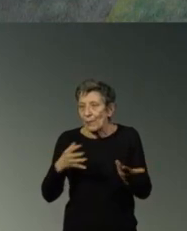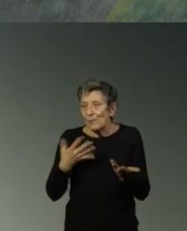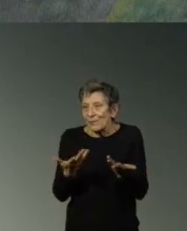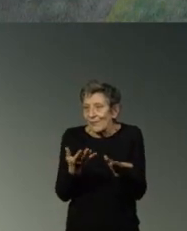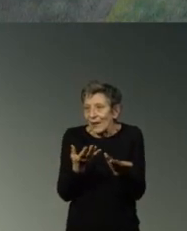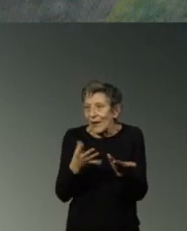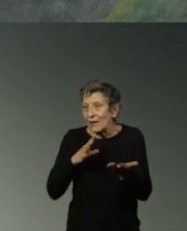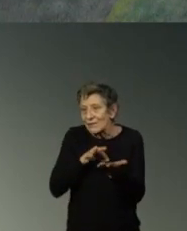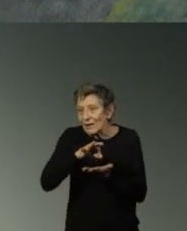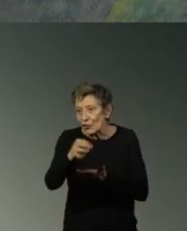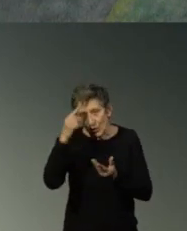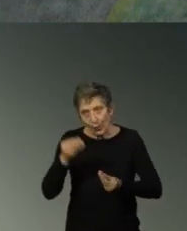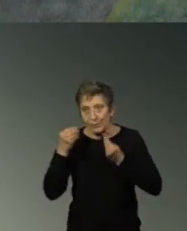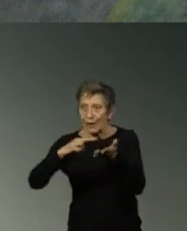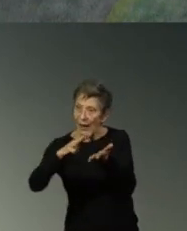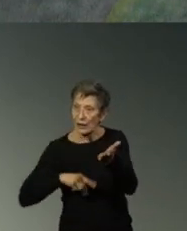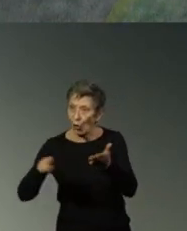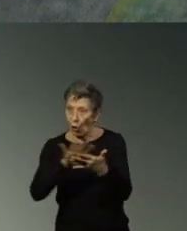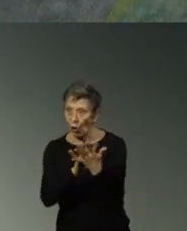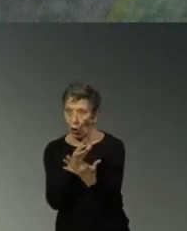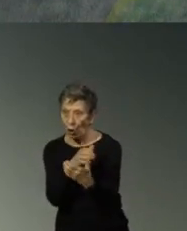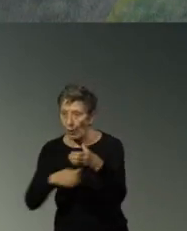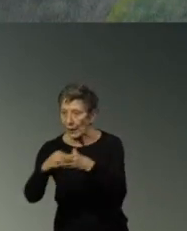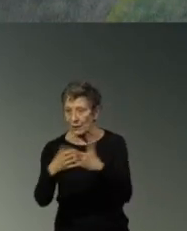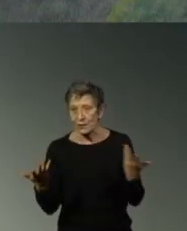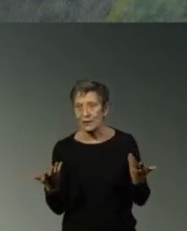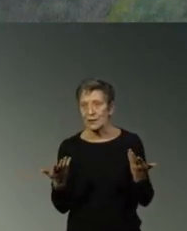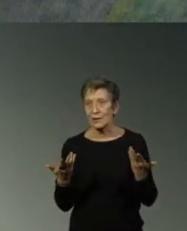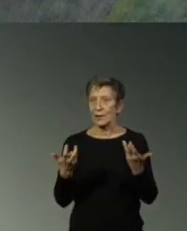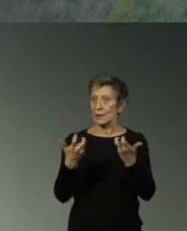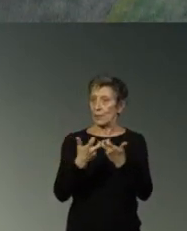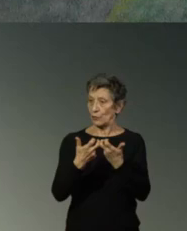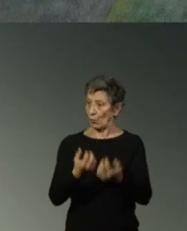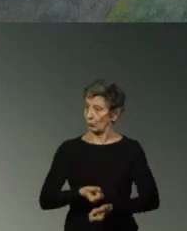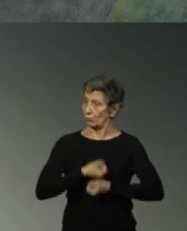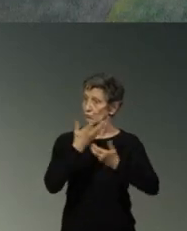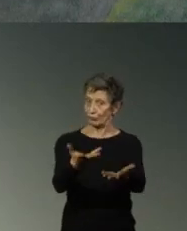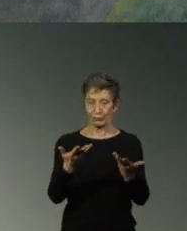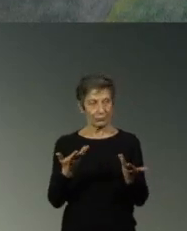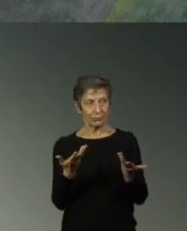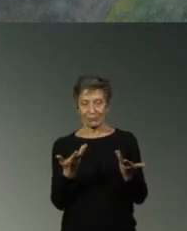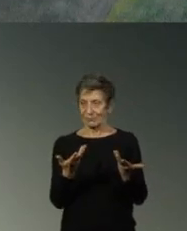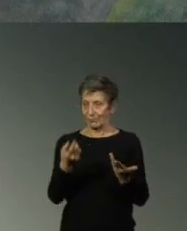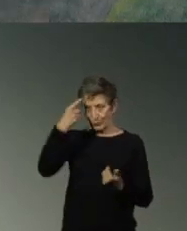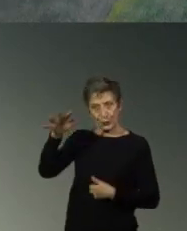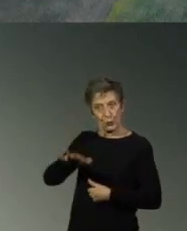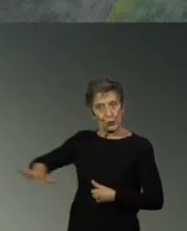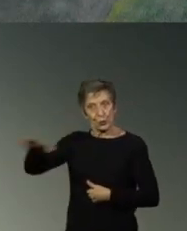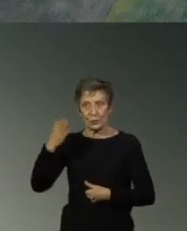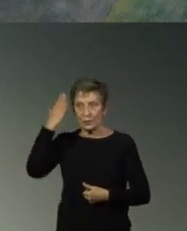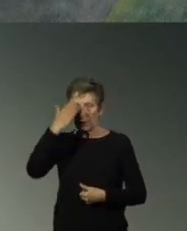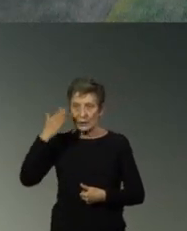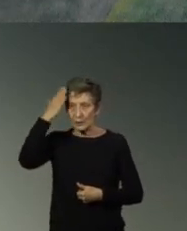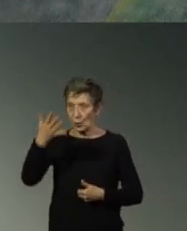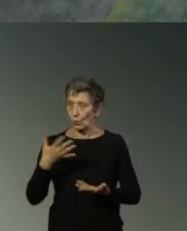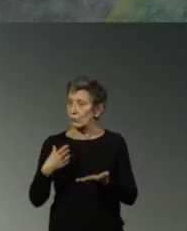lecteurs. Par exemple, prendre la parole pour les animaux, c'est-à-dire qu'on a vraiment un auteur,